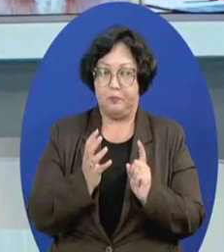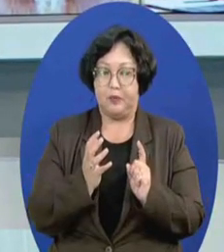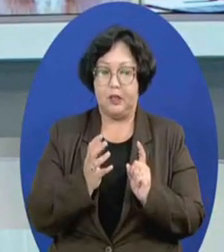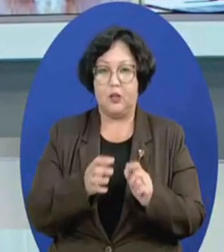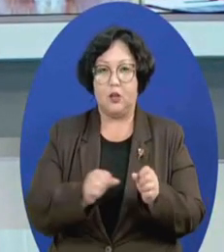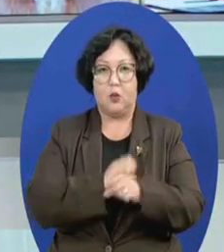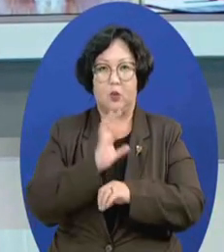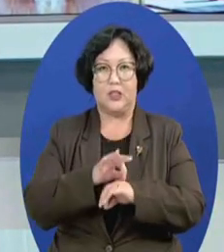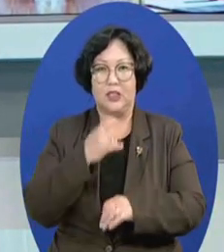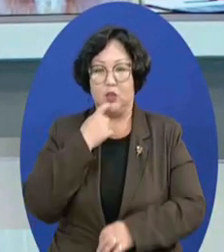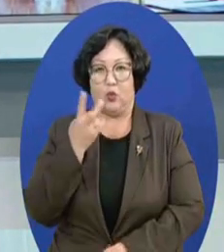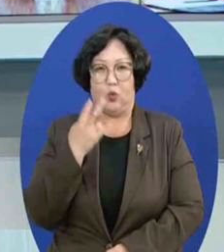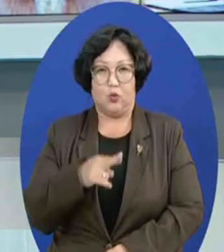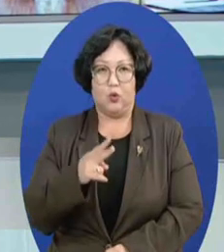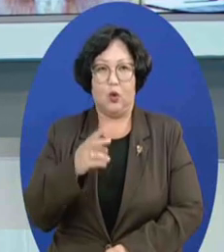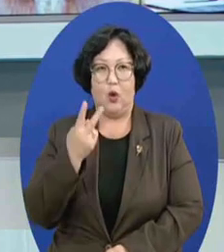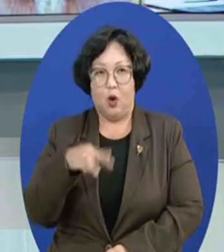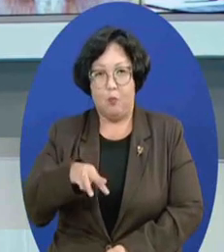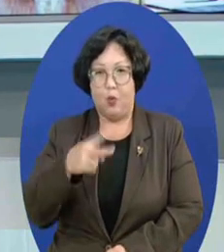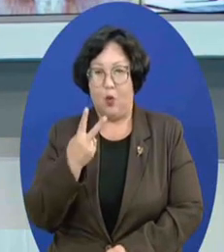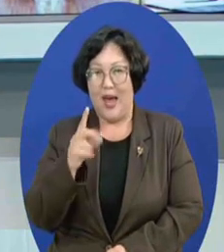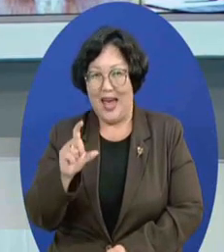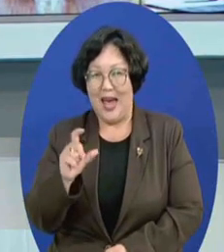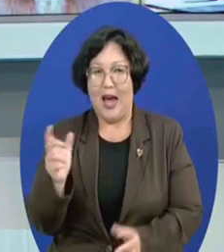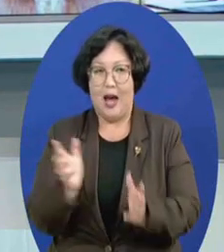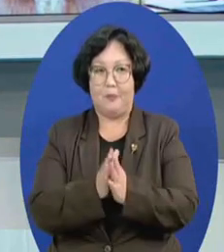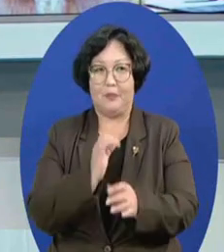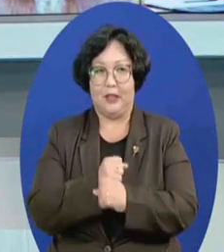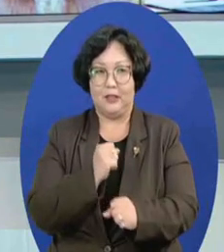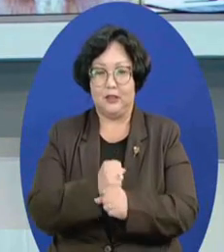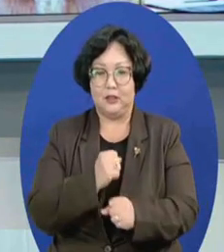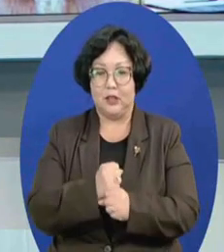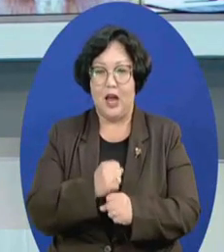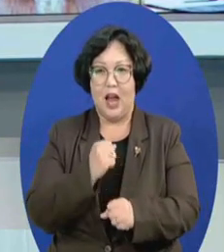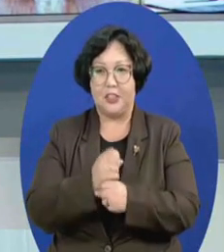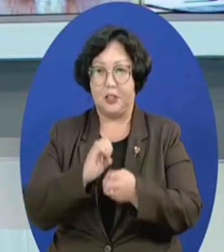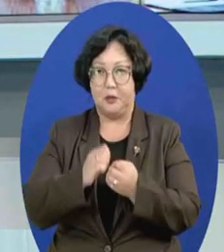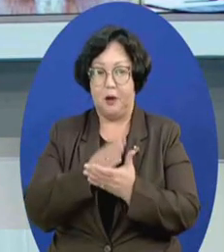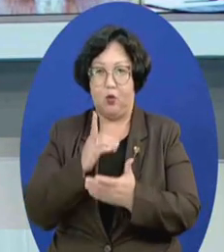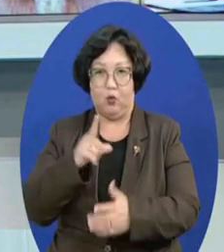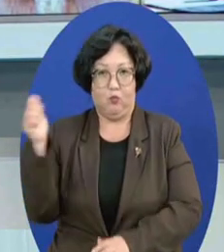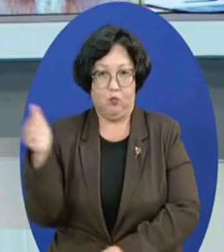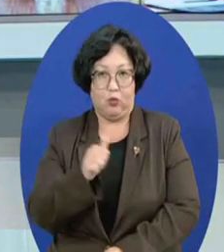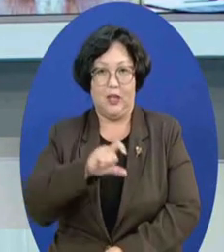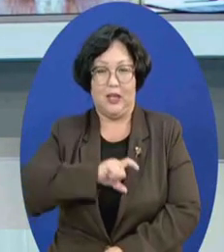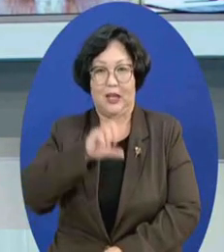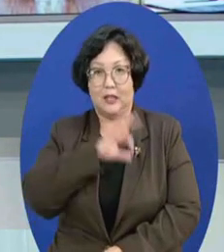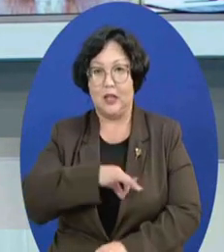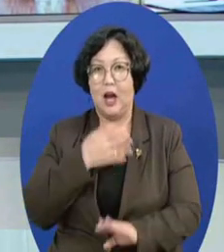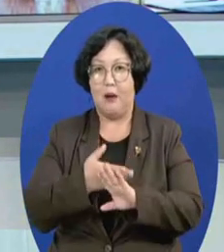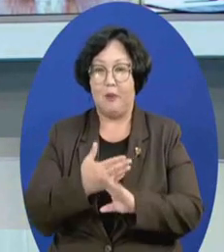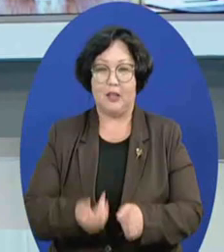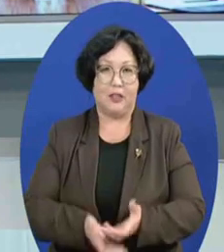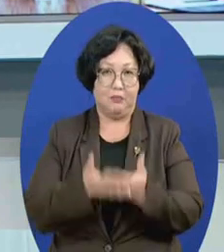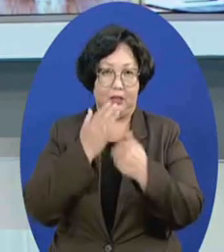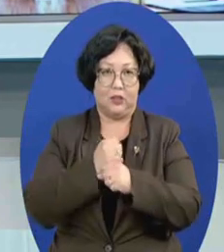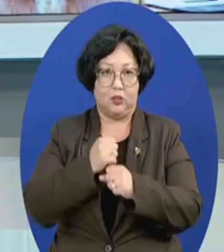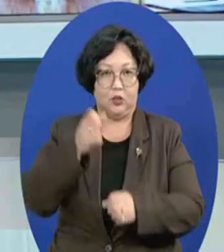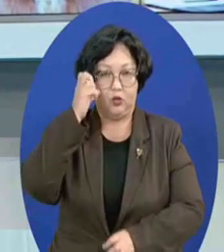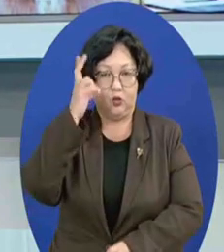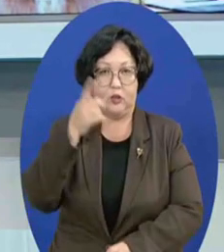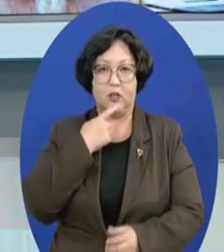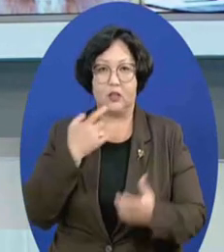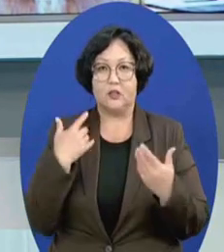уулзлаа. Сардагалын хүнд цаг үед үйлдвэрчний эвлэлтэй хамтран ажил эрхлэж байгаа хүн бүрийн эрх ашгийг хамгаалахад дэмжиж ажиллахан